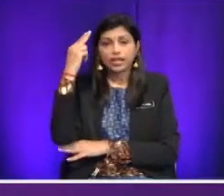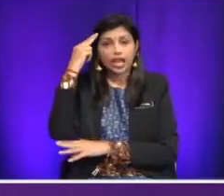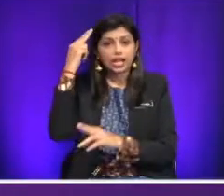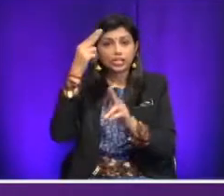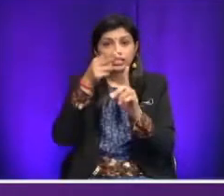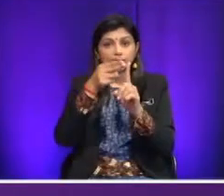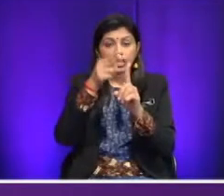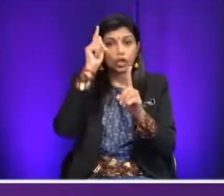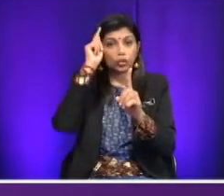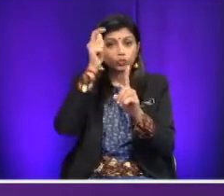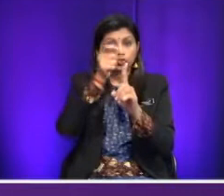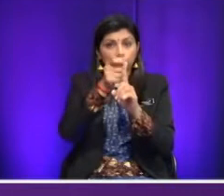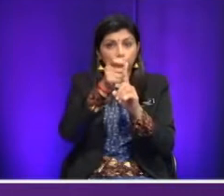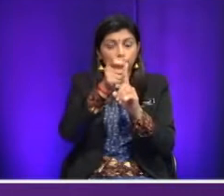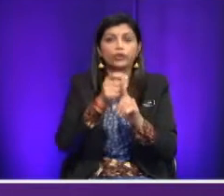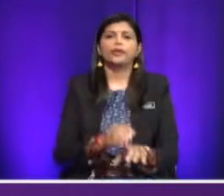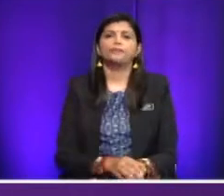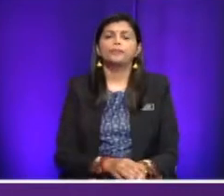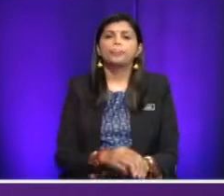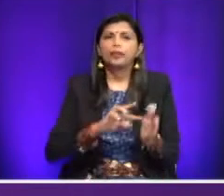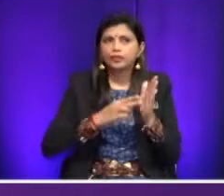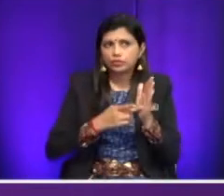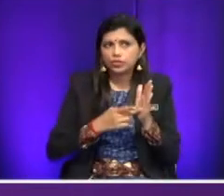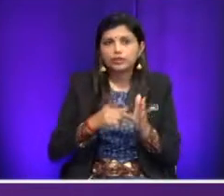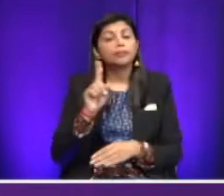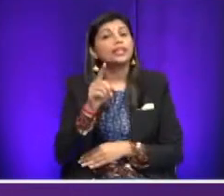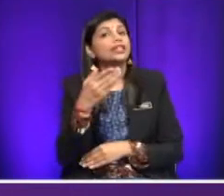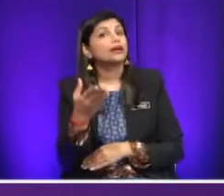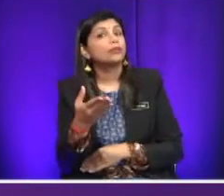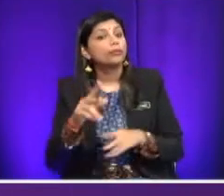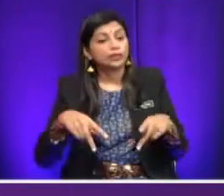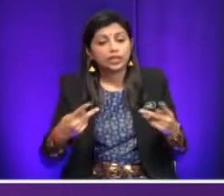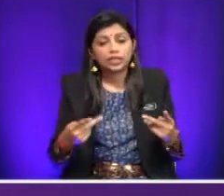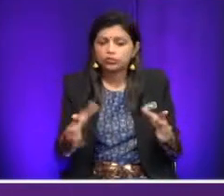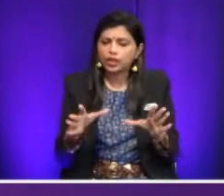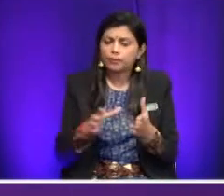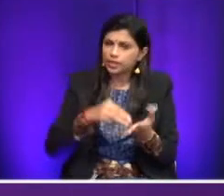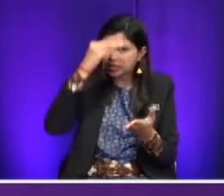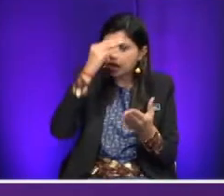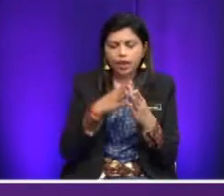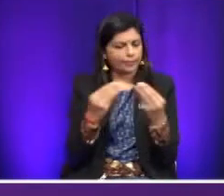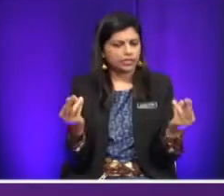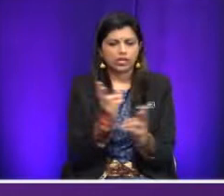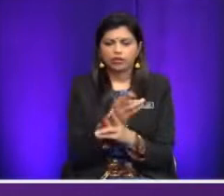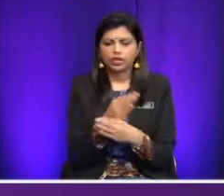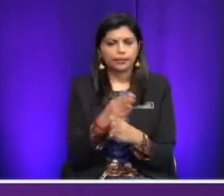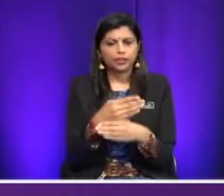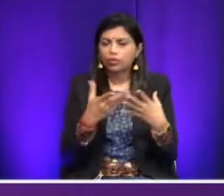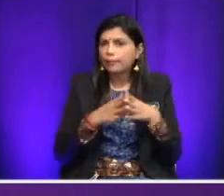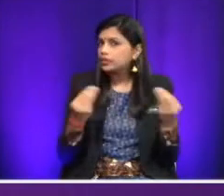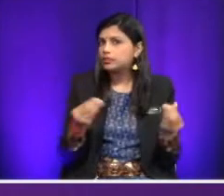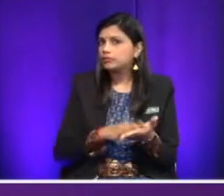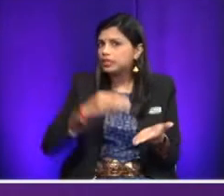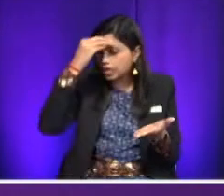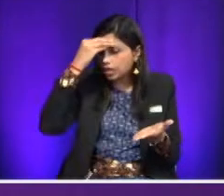disini adalah gimana mau itu akan perkecilkan mempelajari rekabentuk industri Oke disitu disini mulai akan dapat temui akan lebih